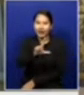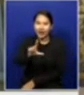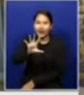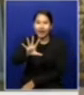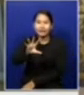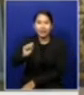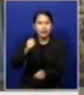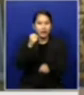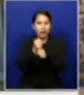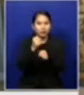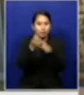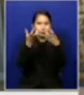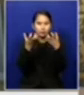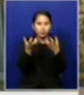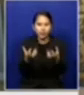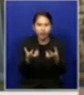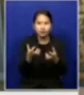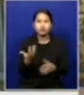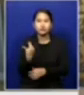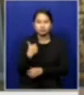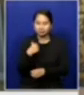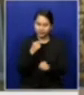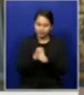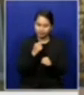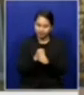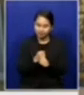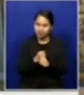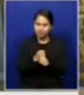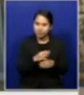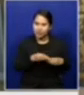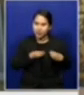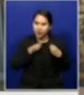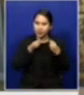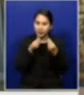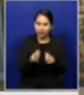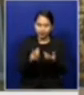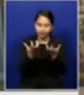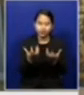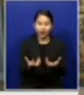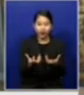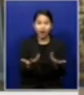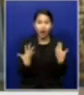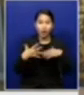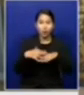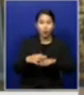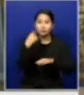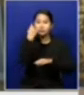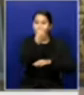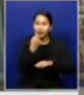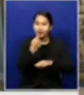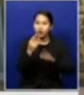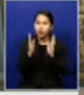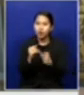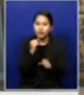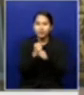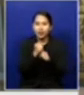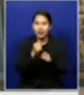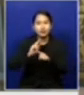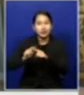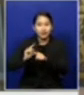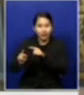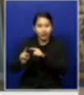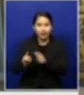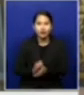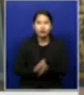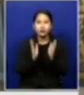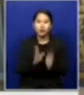านหนักทำงานทุ่มเทเสียสละเป็นอย่างยิ่งร่วมกับเจ้าหน้าที่อื่นๆไม่ว่าจะเป็นเจ้าหน้าที่สาธาร